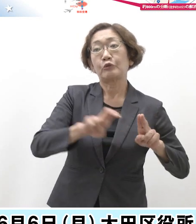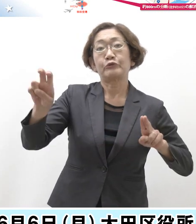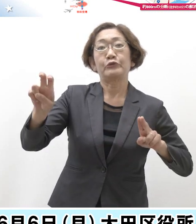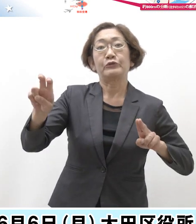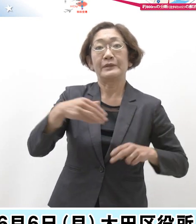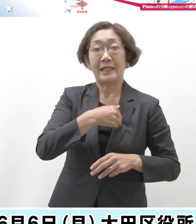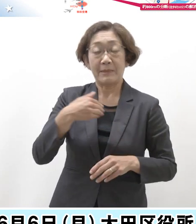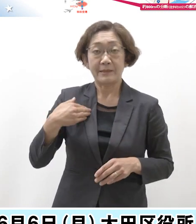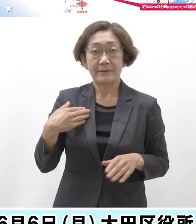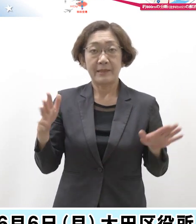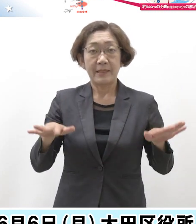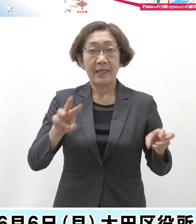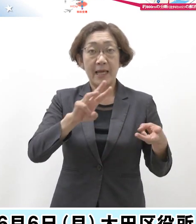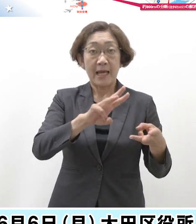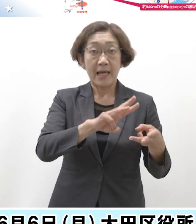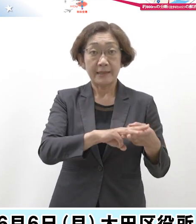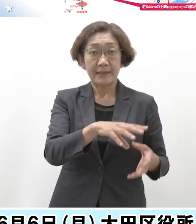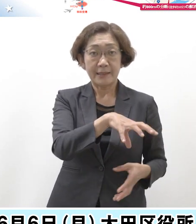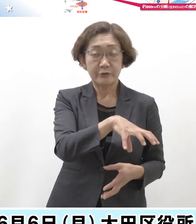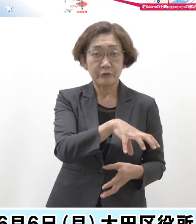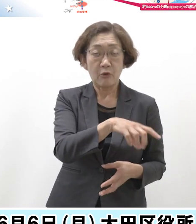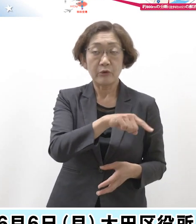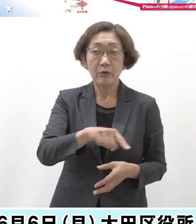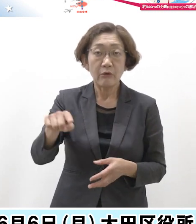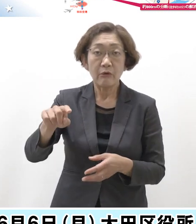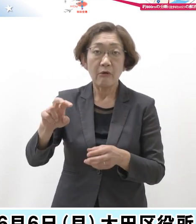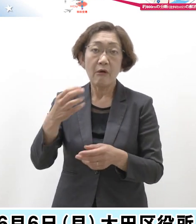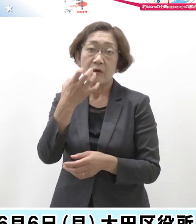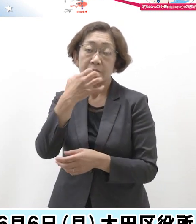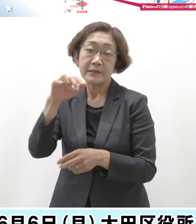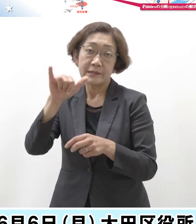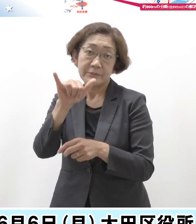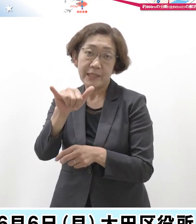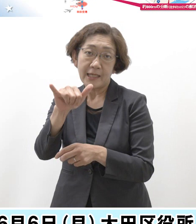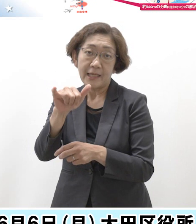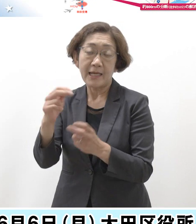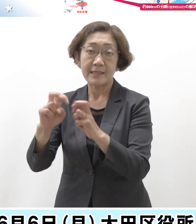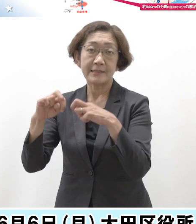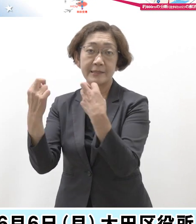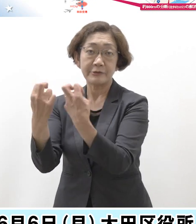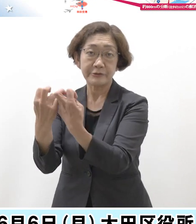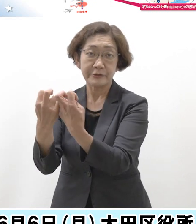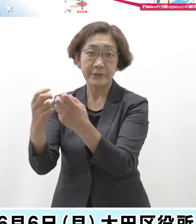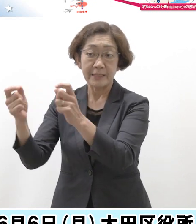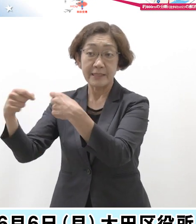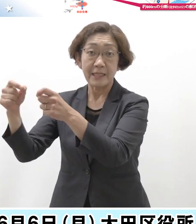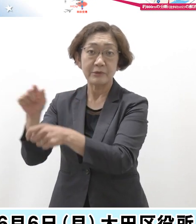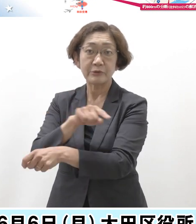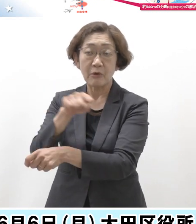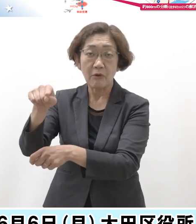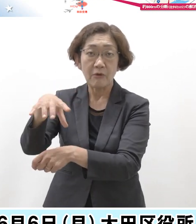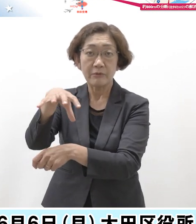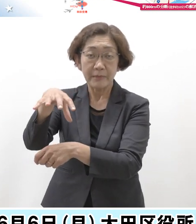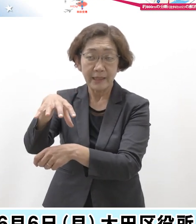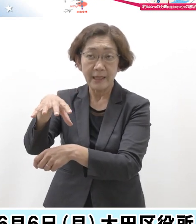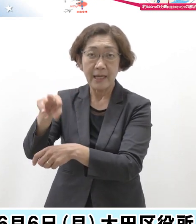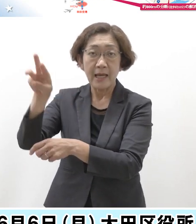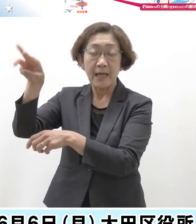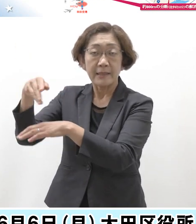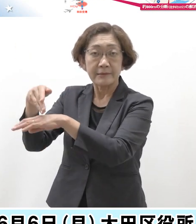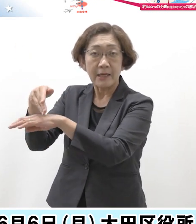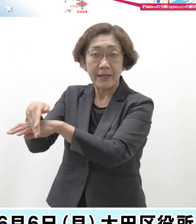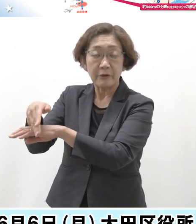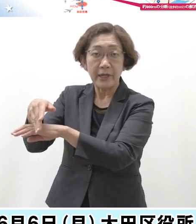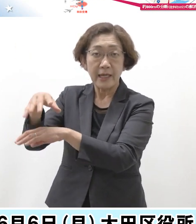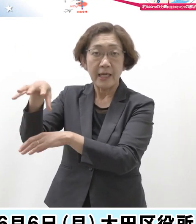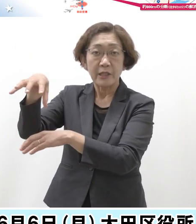羽田空港と渋谷、新宿、池袋などの拠点や川越、所沢、和